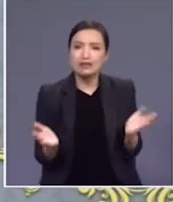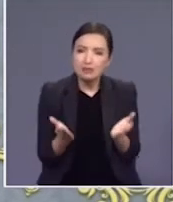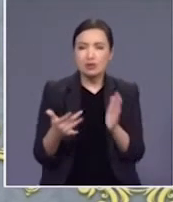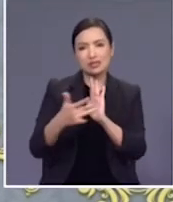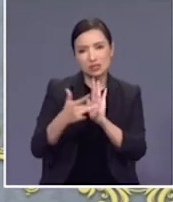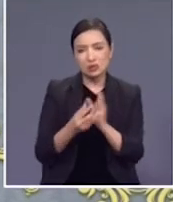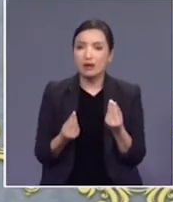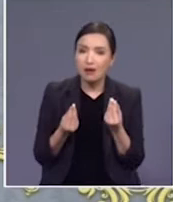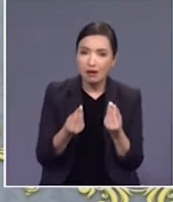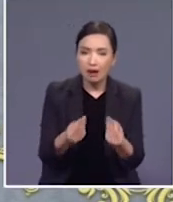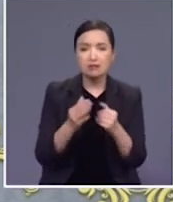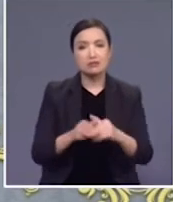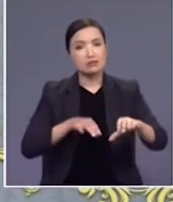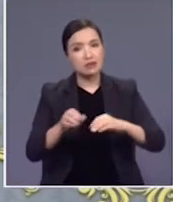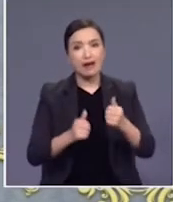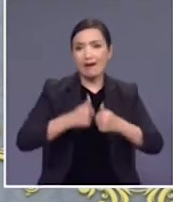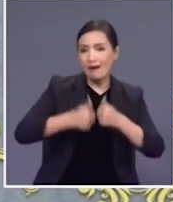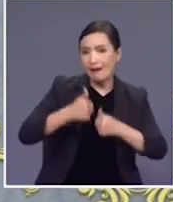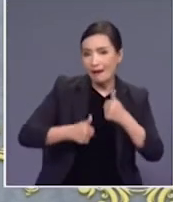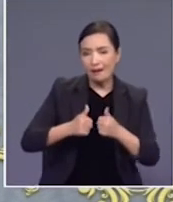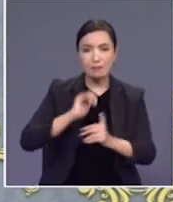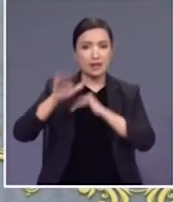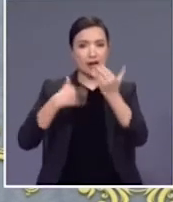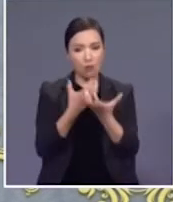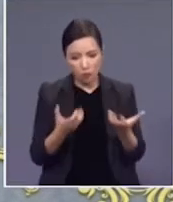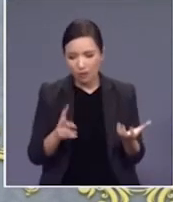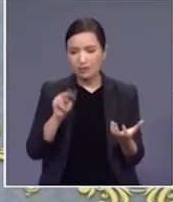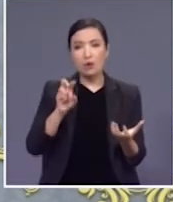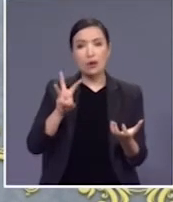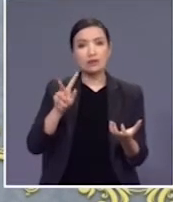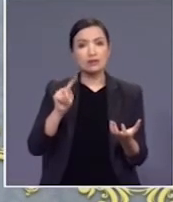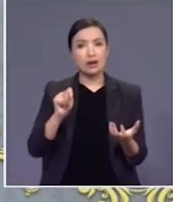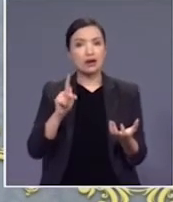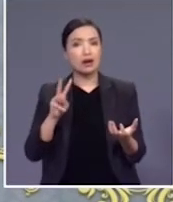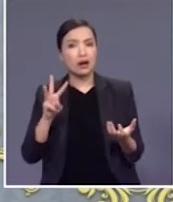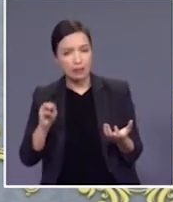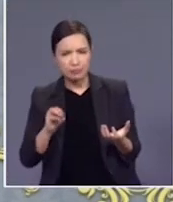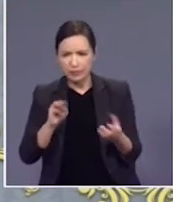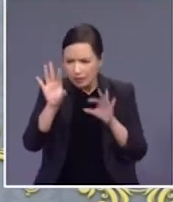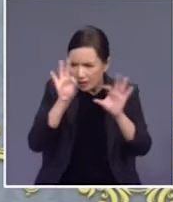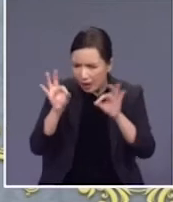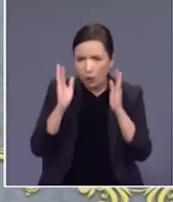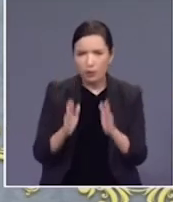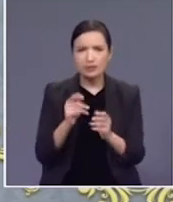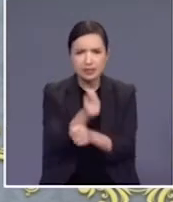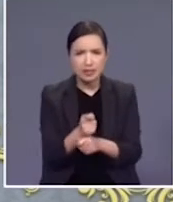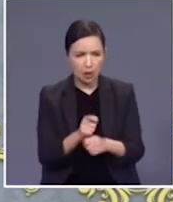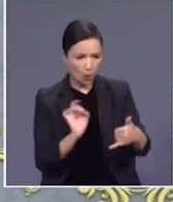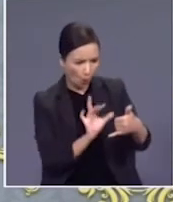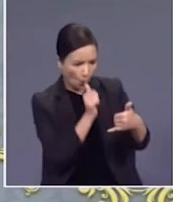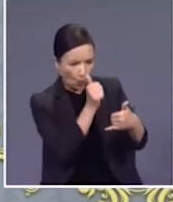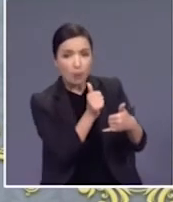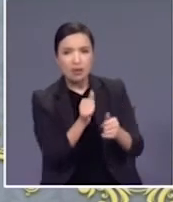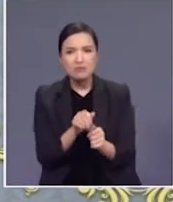โลยีมีการจัดการประกวดกระบวนการพัฒนานวัตกรรมและการสรรหาเกษตรกรต้นแบบที่มีศักยภาพในการเป็นผู้นำเกษตรก